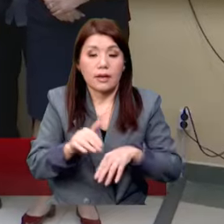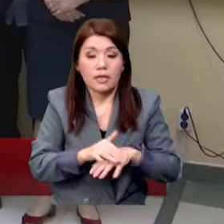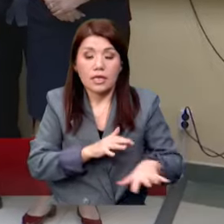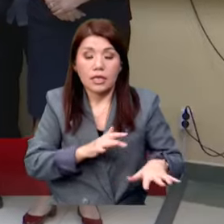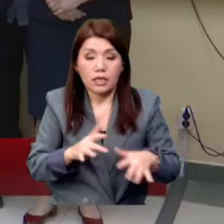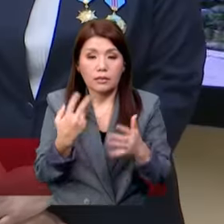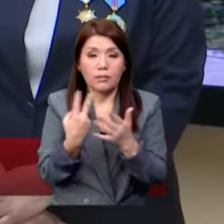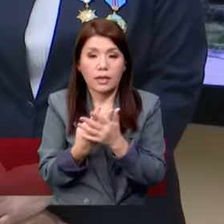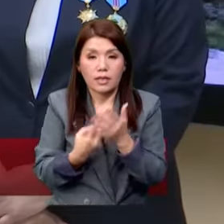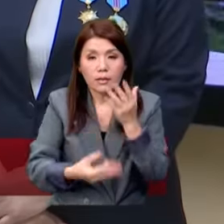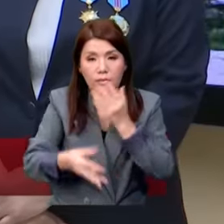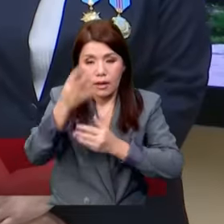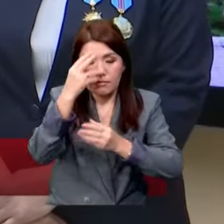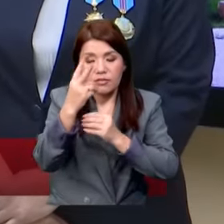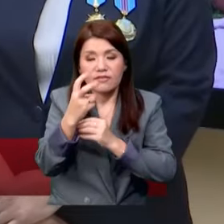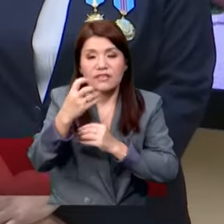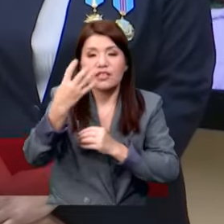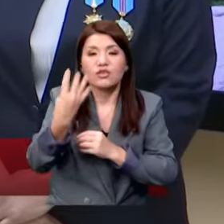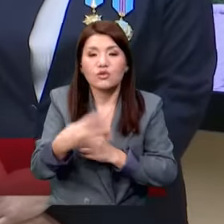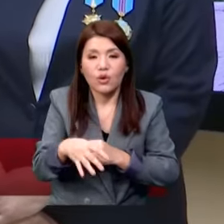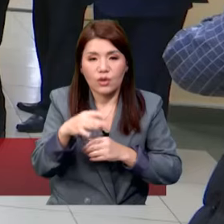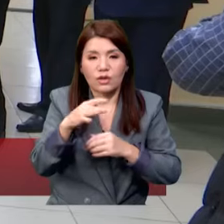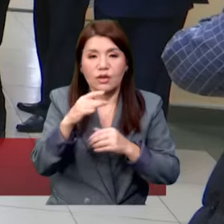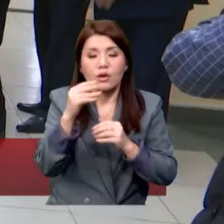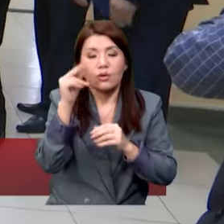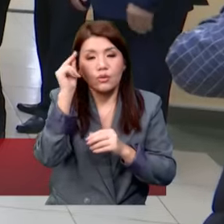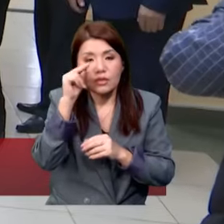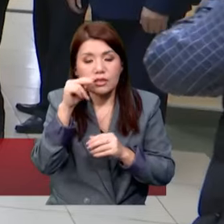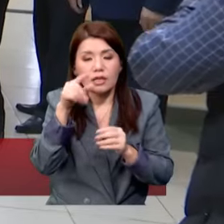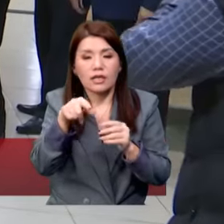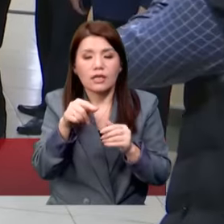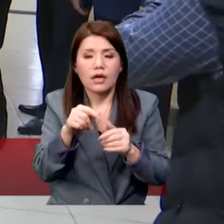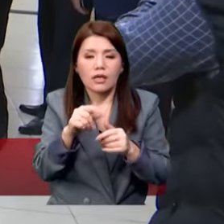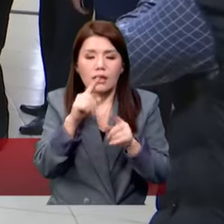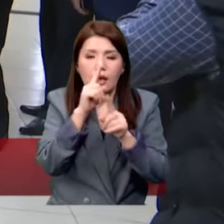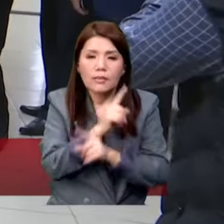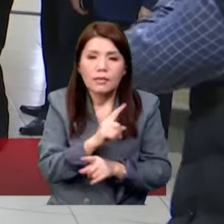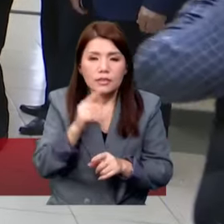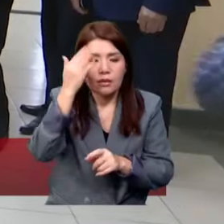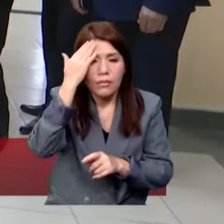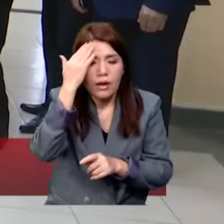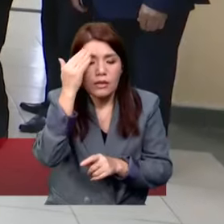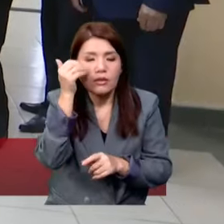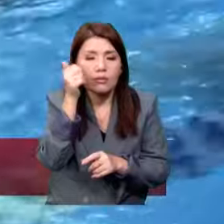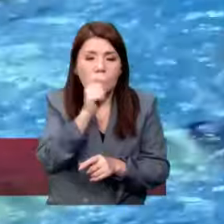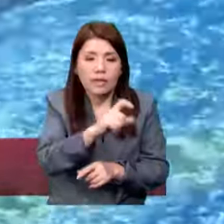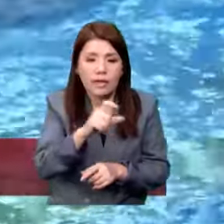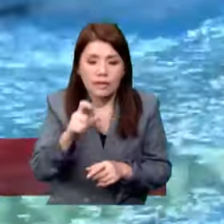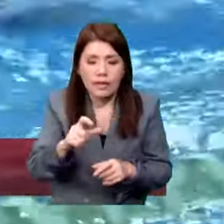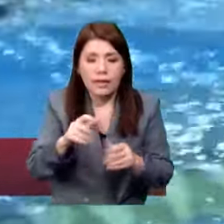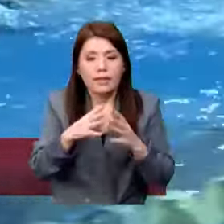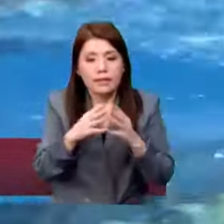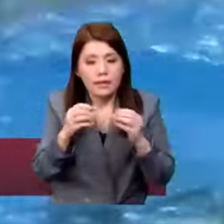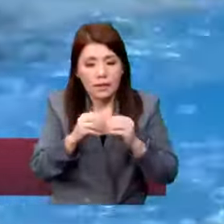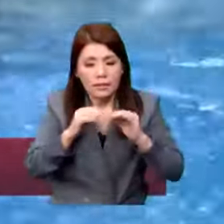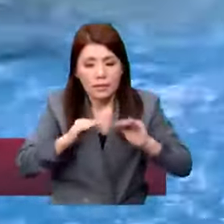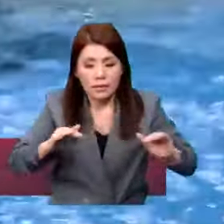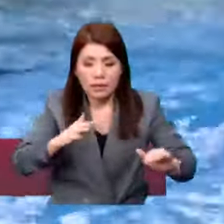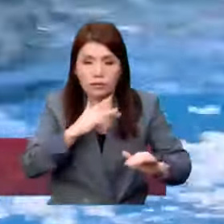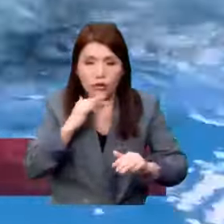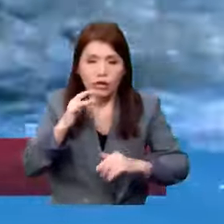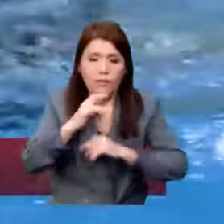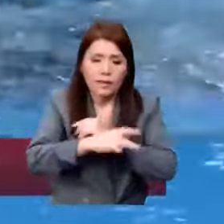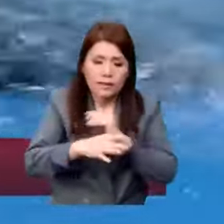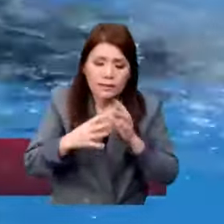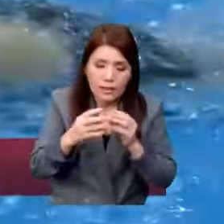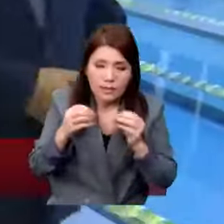основе знания получают 240 учеников. Среди них одаренные дети, а также ребята из многодетных и малообеспеченных семей.